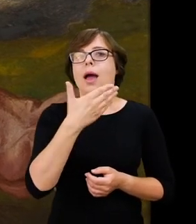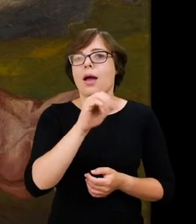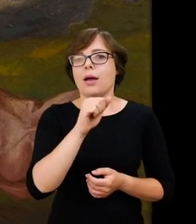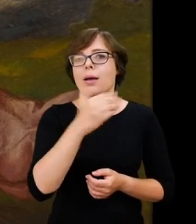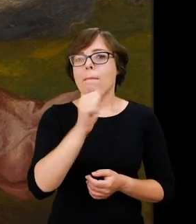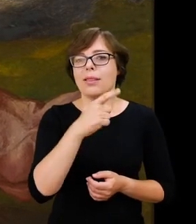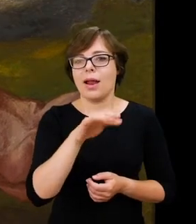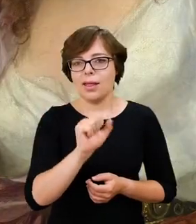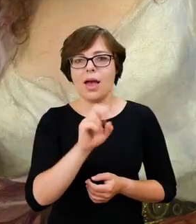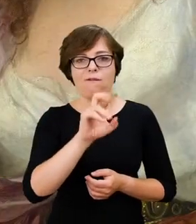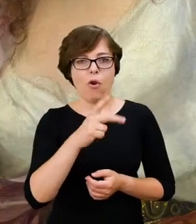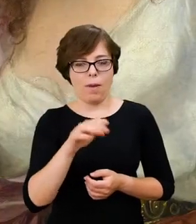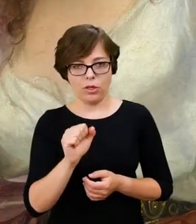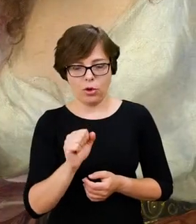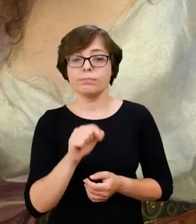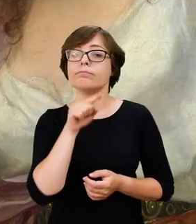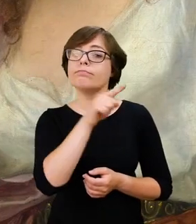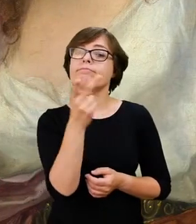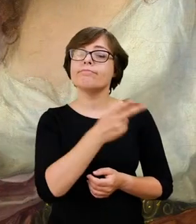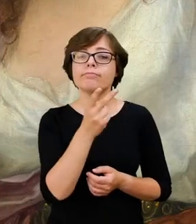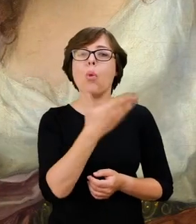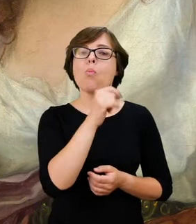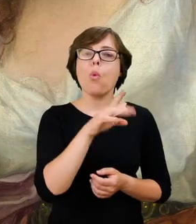i komedii. Dzieło namalowane w